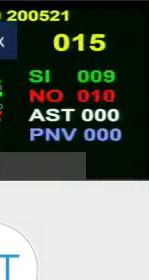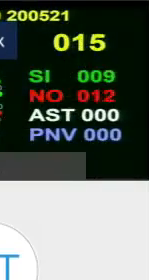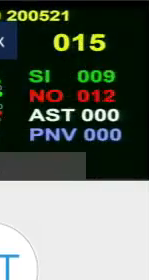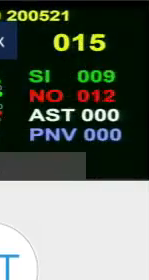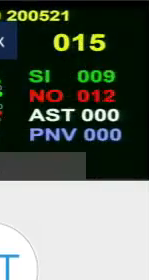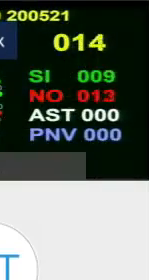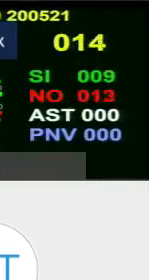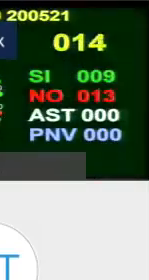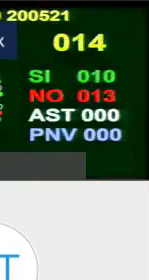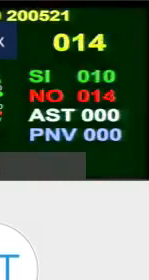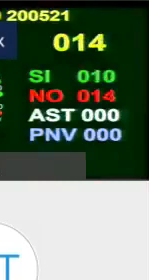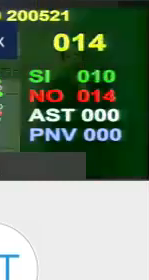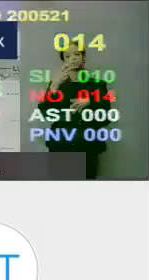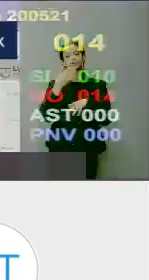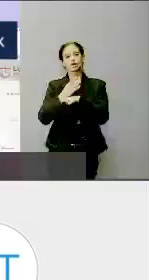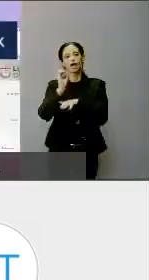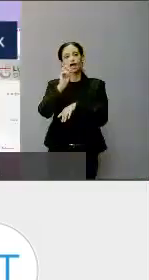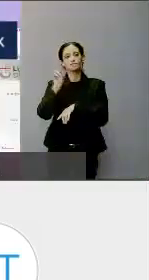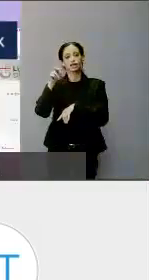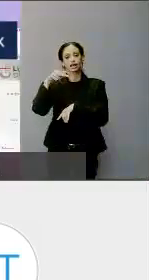da remoto su 226